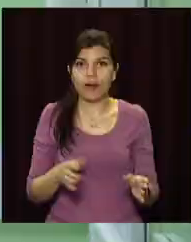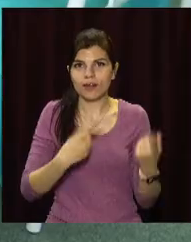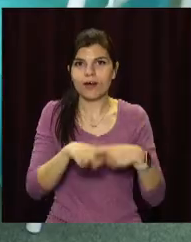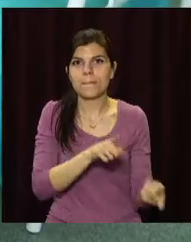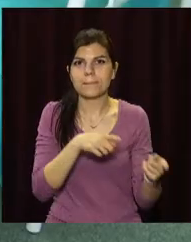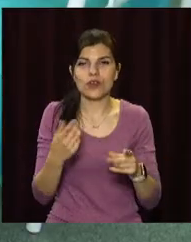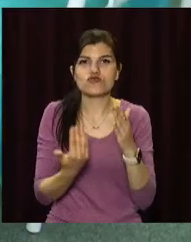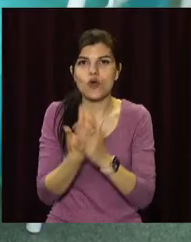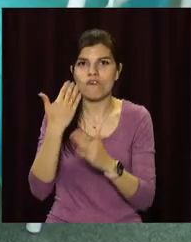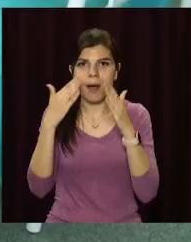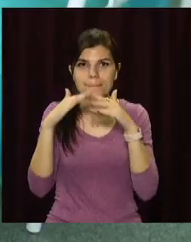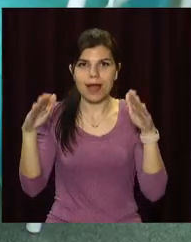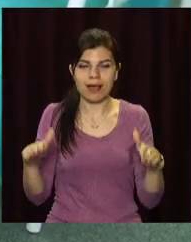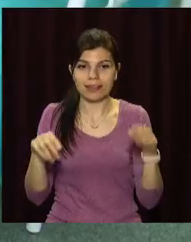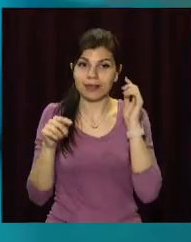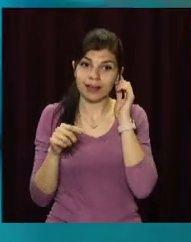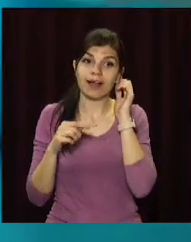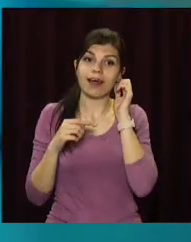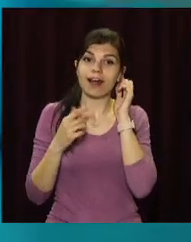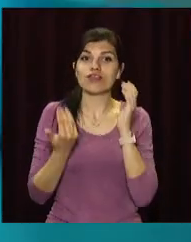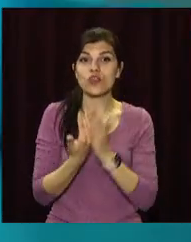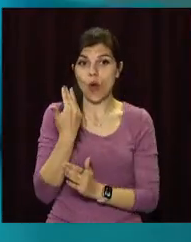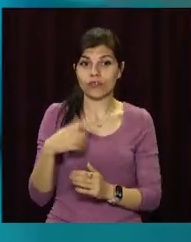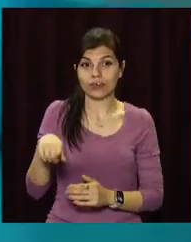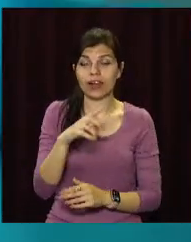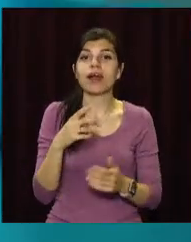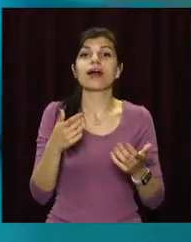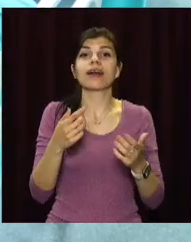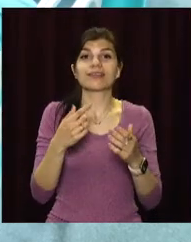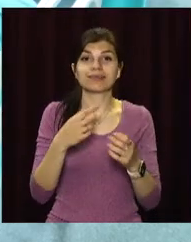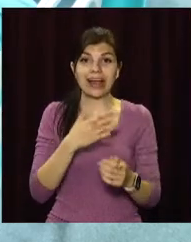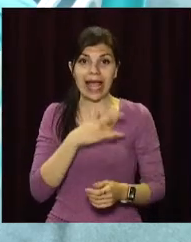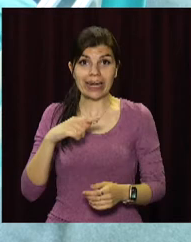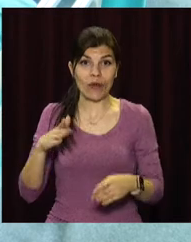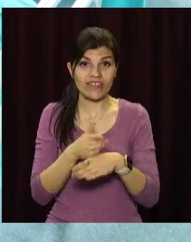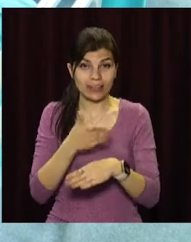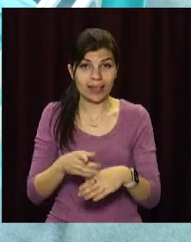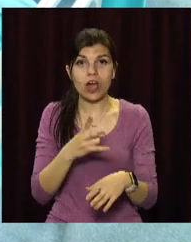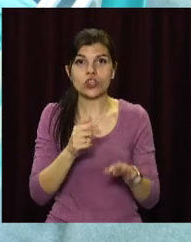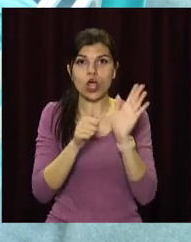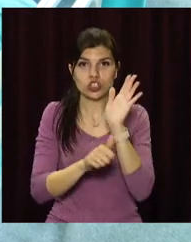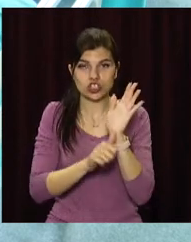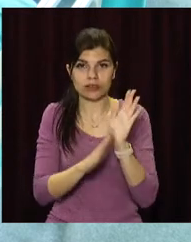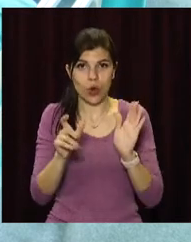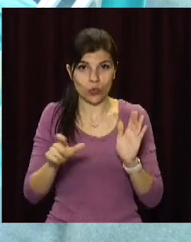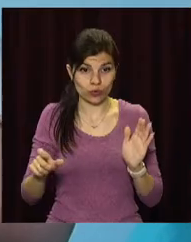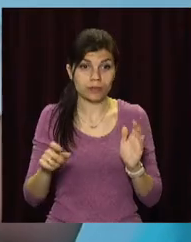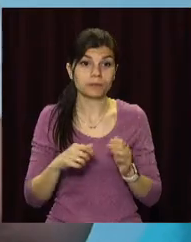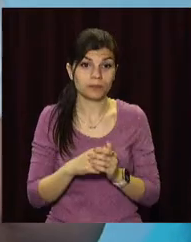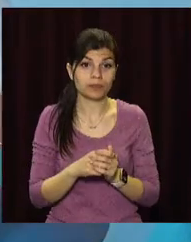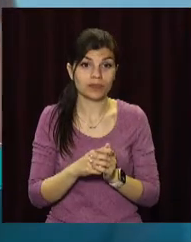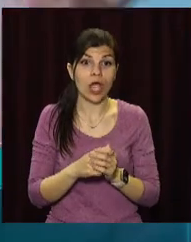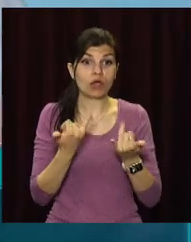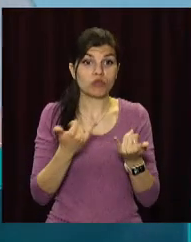до новеньких палат. Оновлена кардіологія розрахована на 60 ліжок. Якщо порівняти ту палату, де лежали, от і сьогодні нас